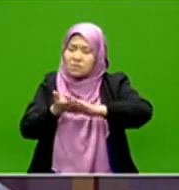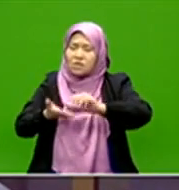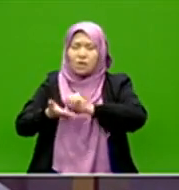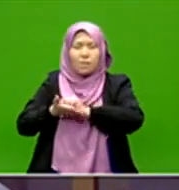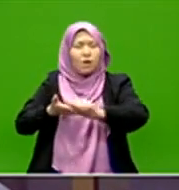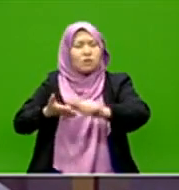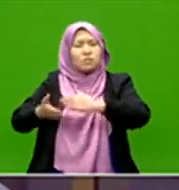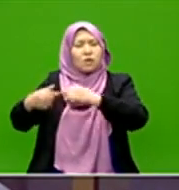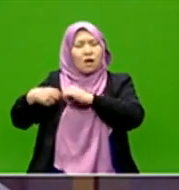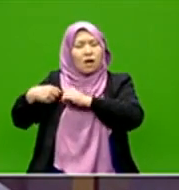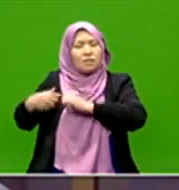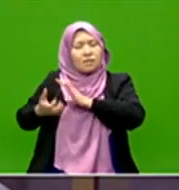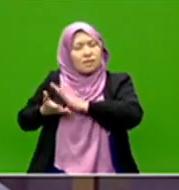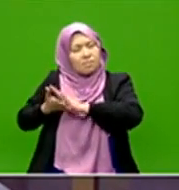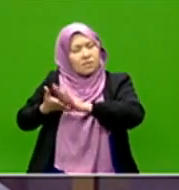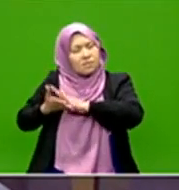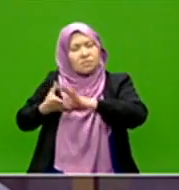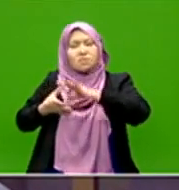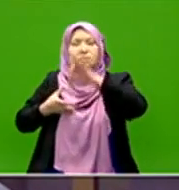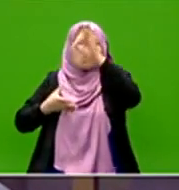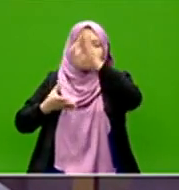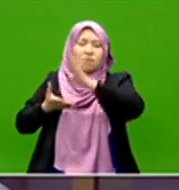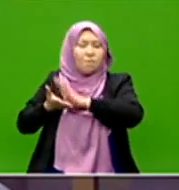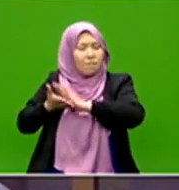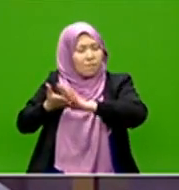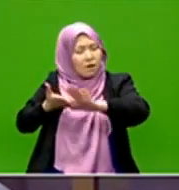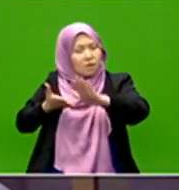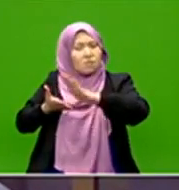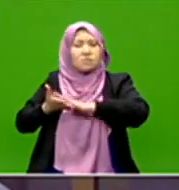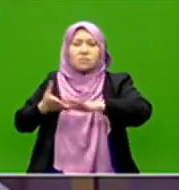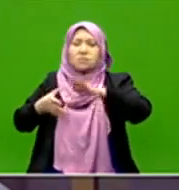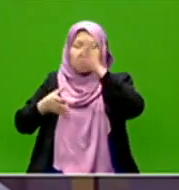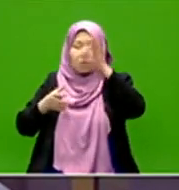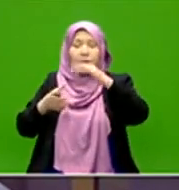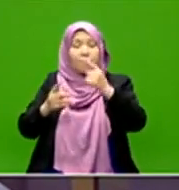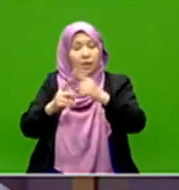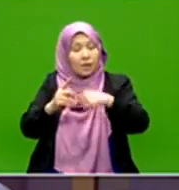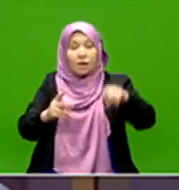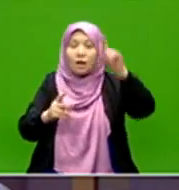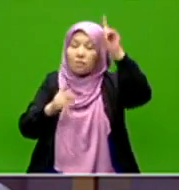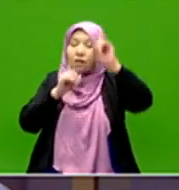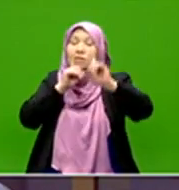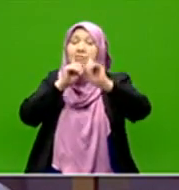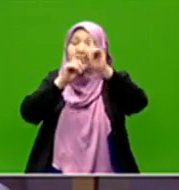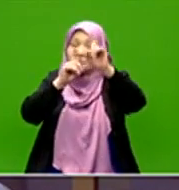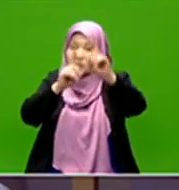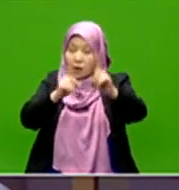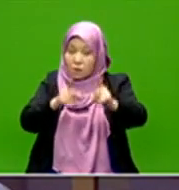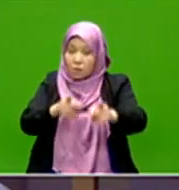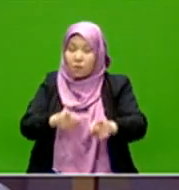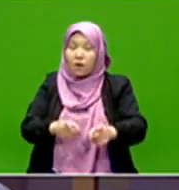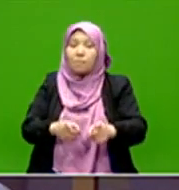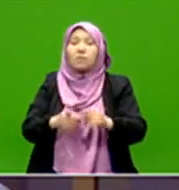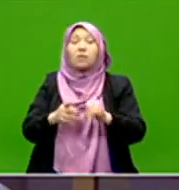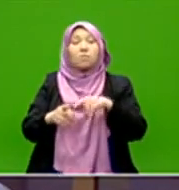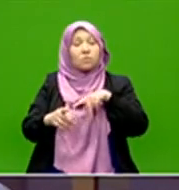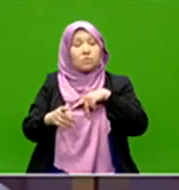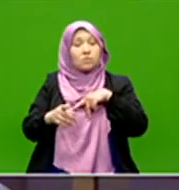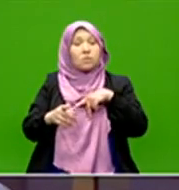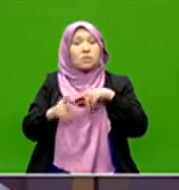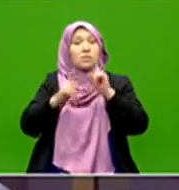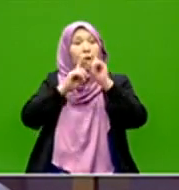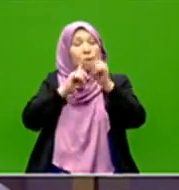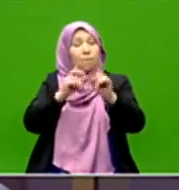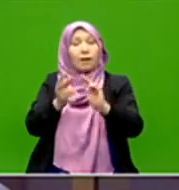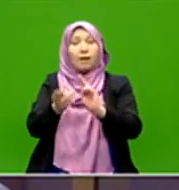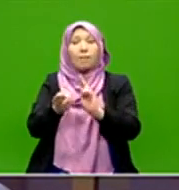Tetapi bila dalam surah Al-Jumuah, ustaz, ya, bila ayat ini Allah sahut, Allah jawab, dia punya jawapannya bertukar sikit. Ha,